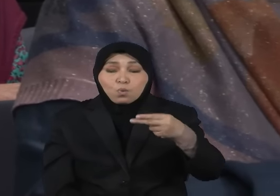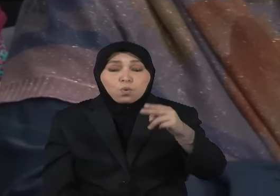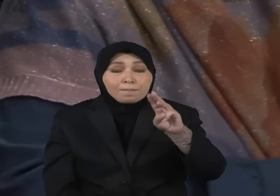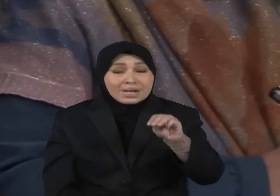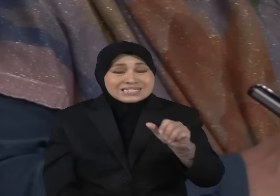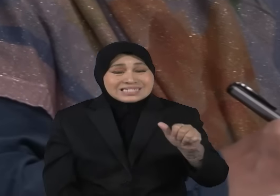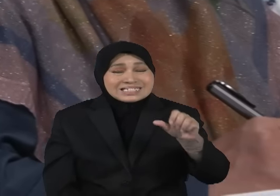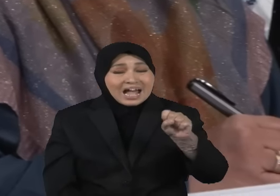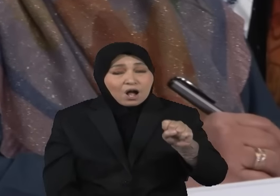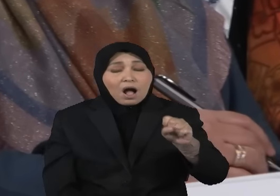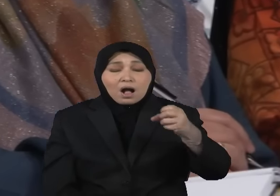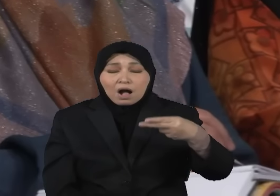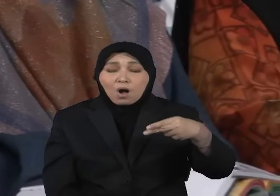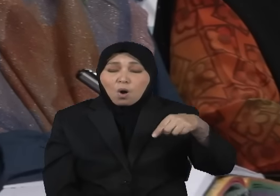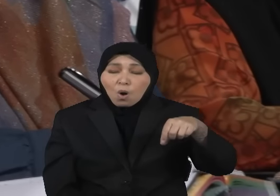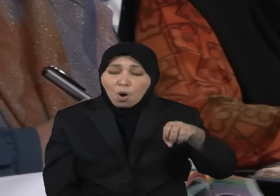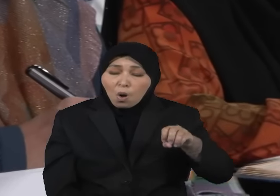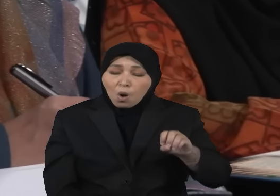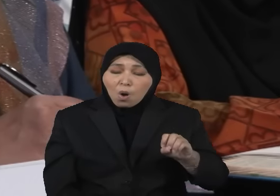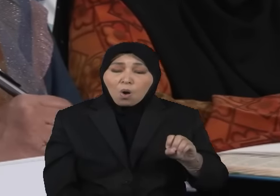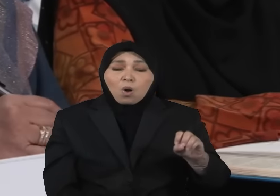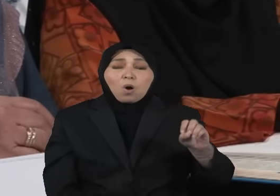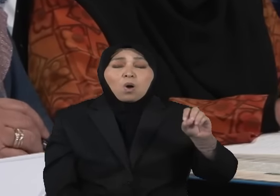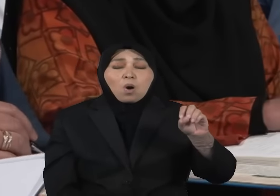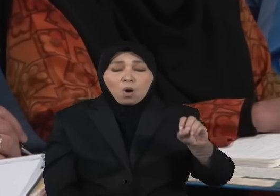Annahu mastahaqqa